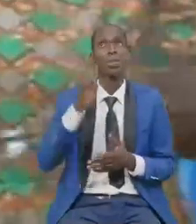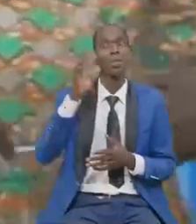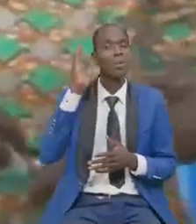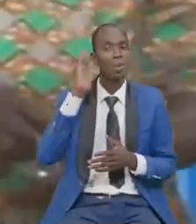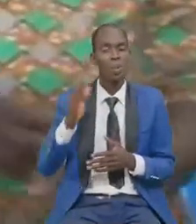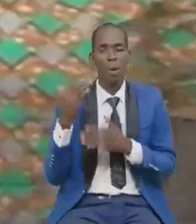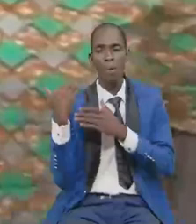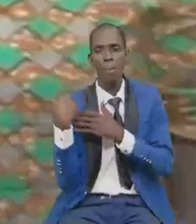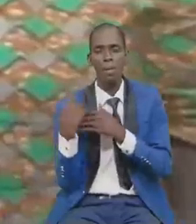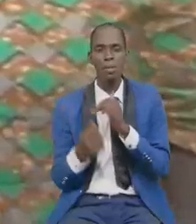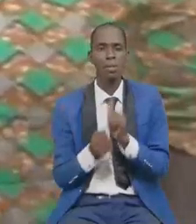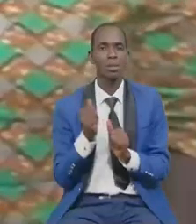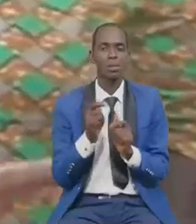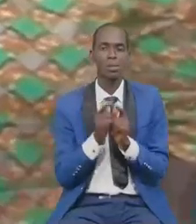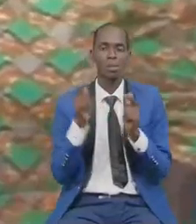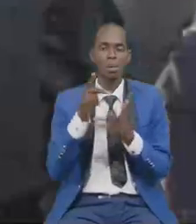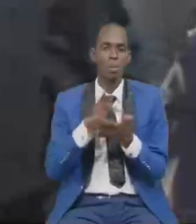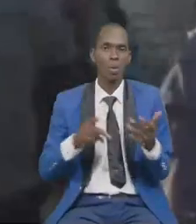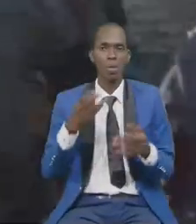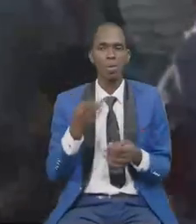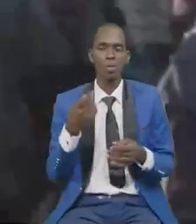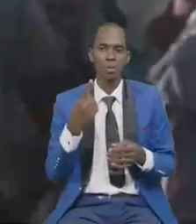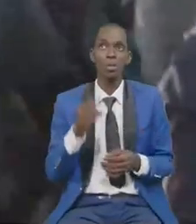Il portera la plus grande partie de la croix.